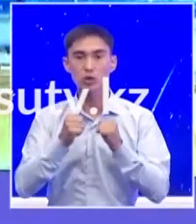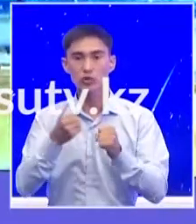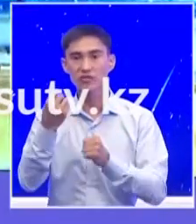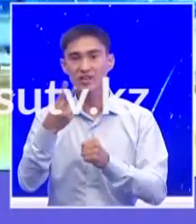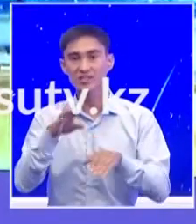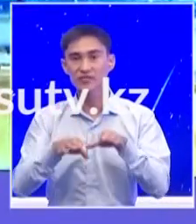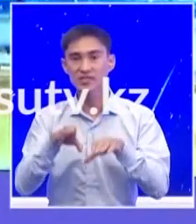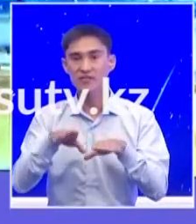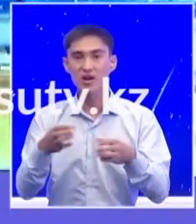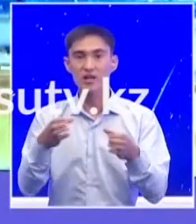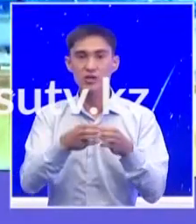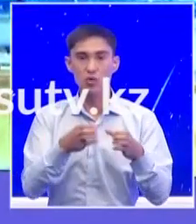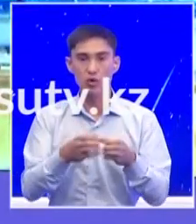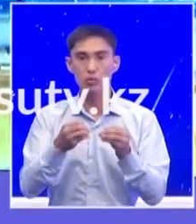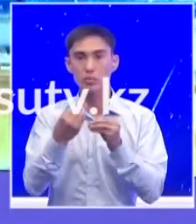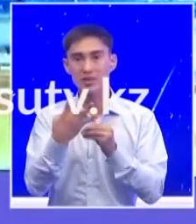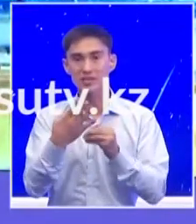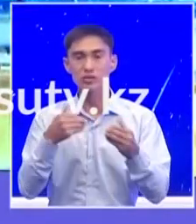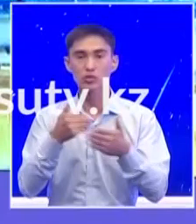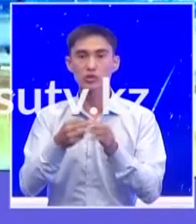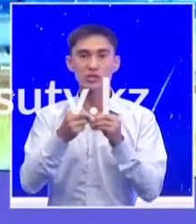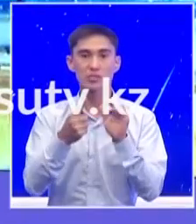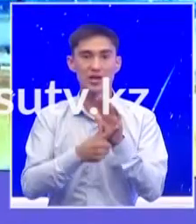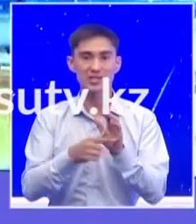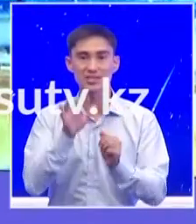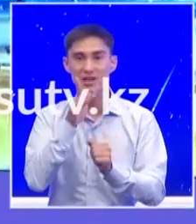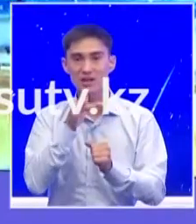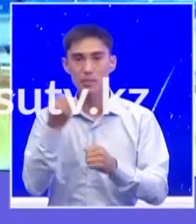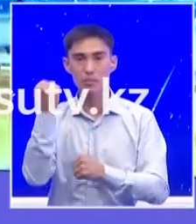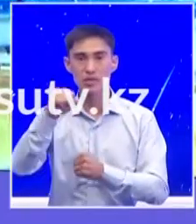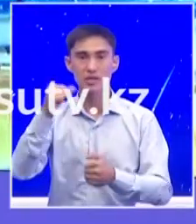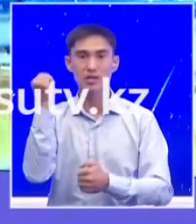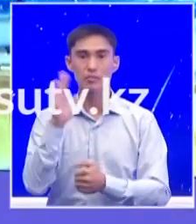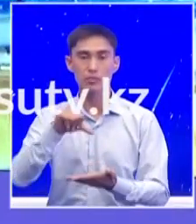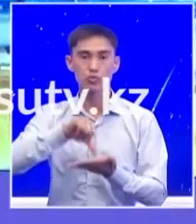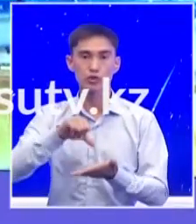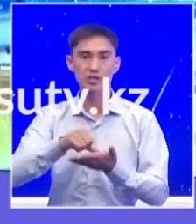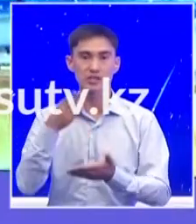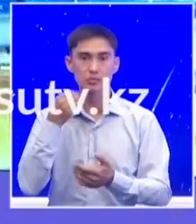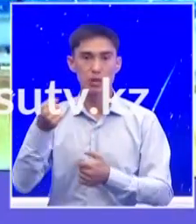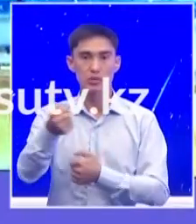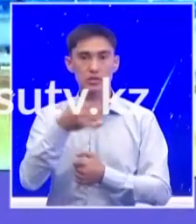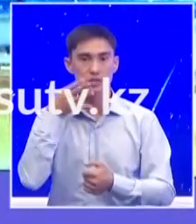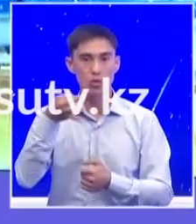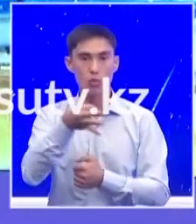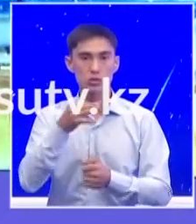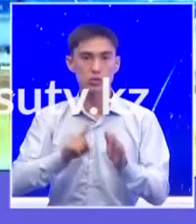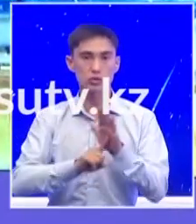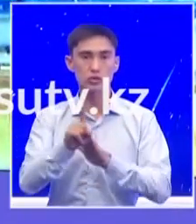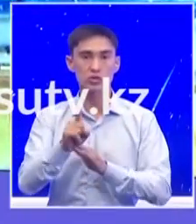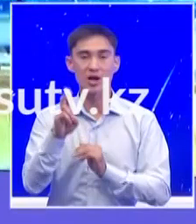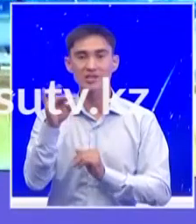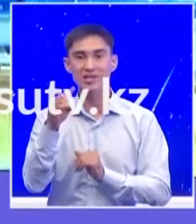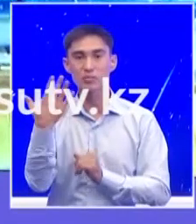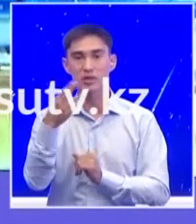12 весовых категориях от 15 до 17 лет. Победители и призеры примут участие в чемпионате Алматинской области, который стартует в